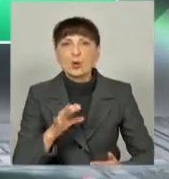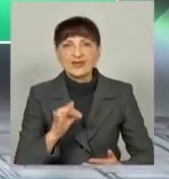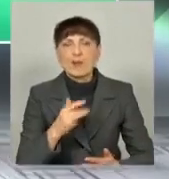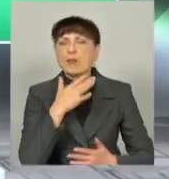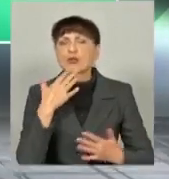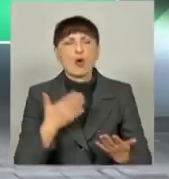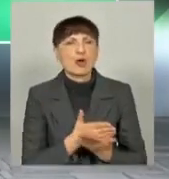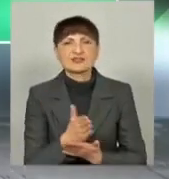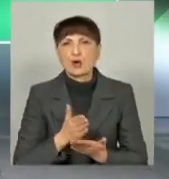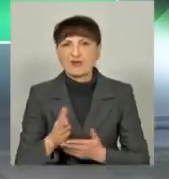и в многостороннем форматах